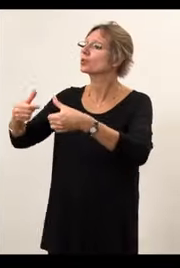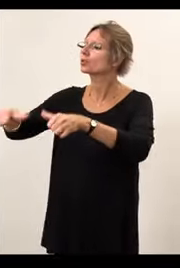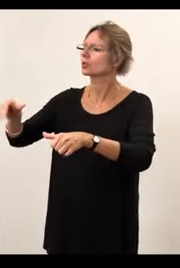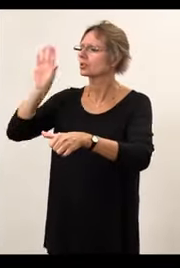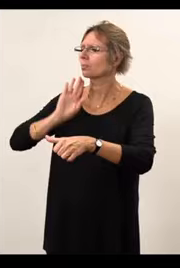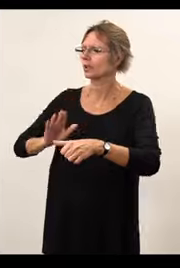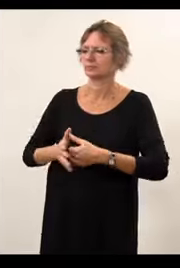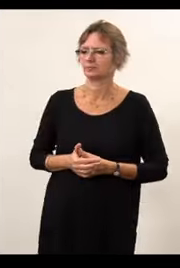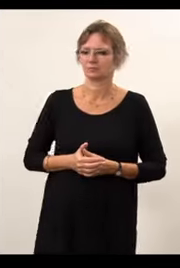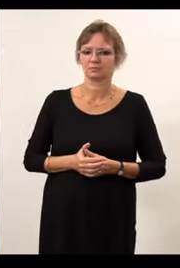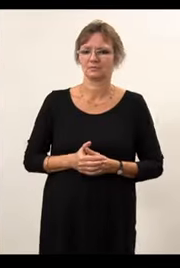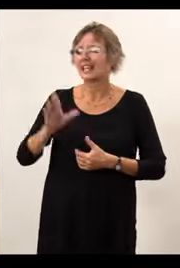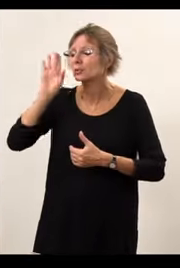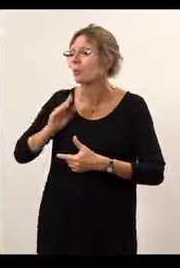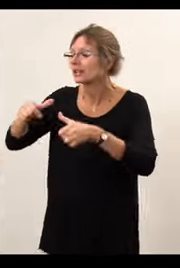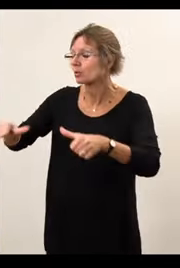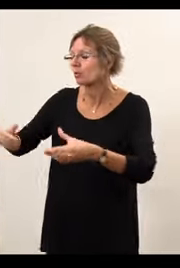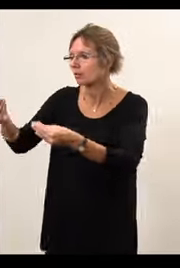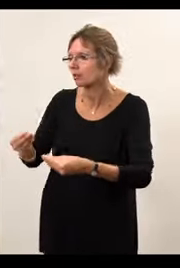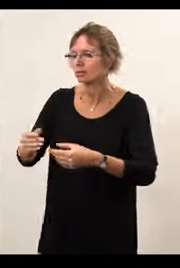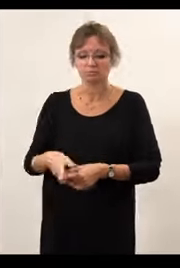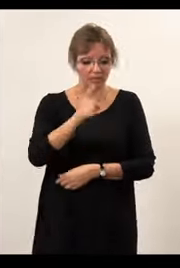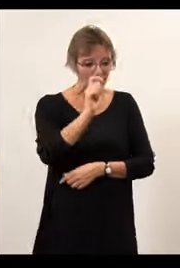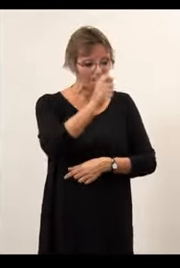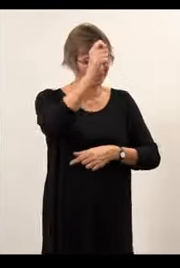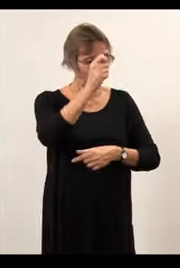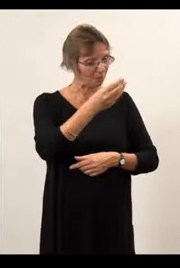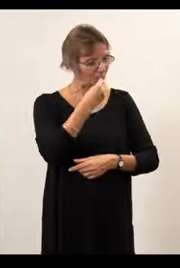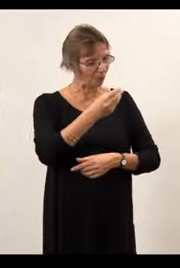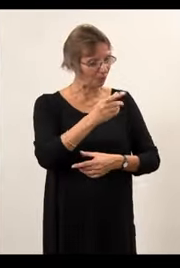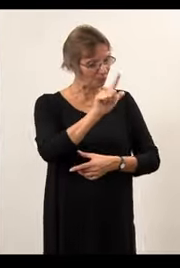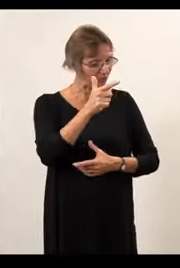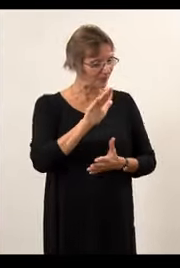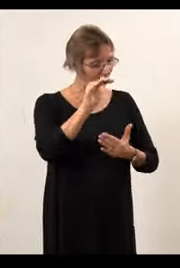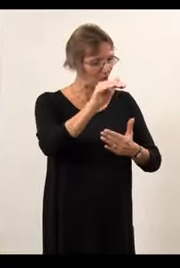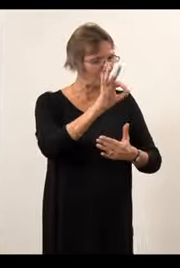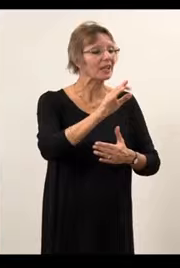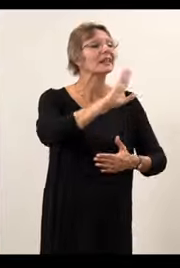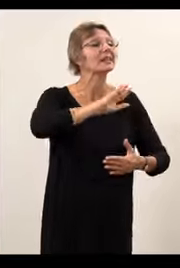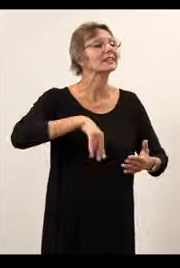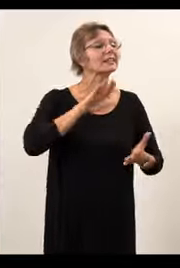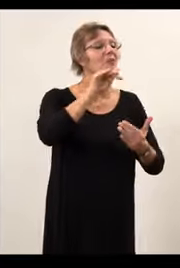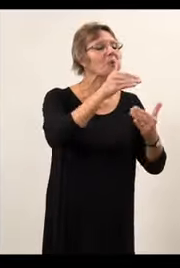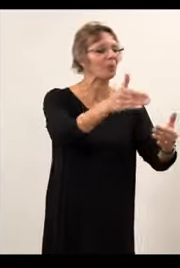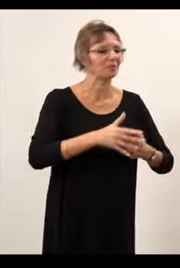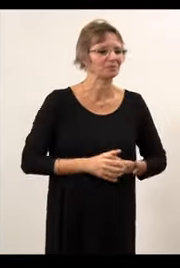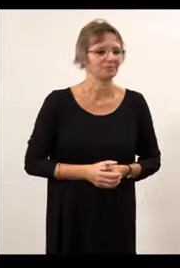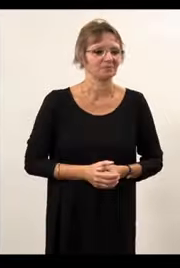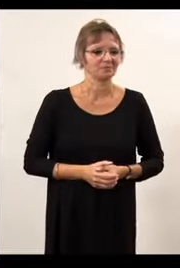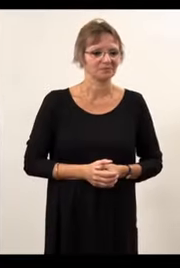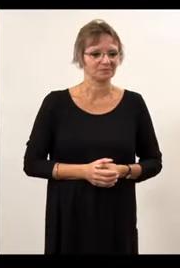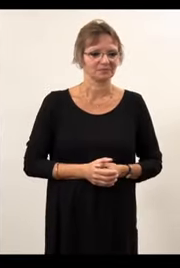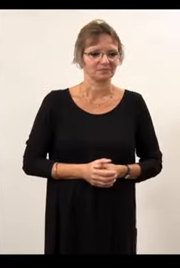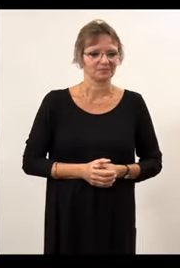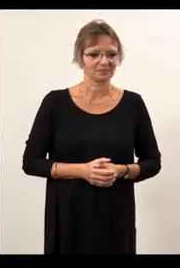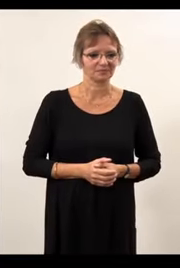plaît. Non, s'il te plaît, le scotch. Ting! Accordé. Et le dernier?